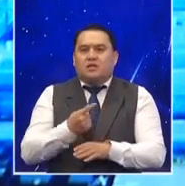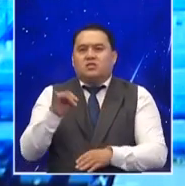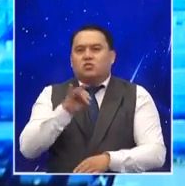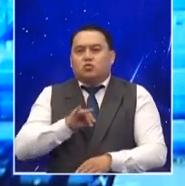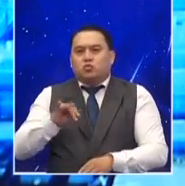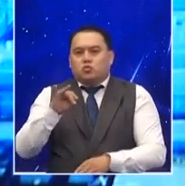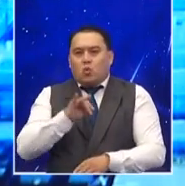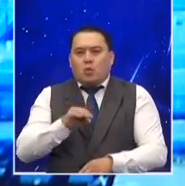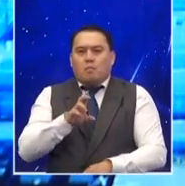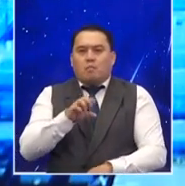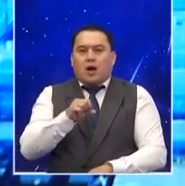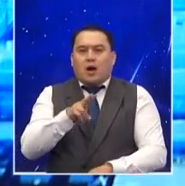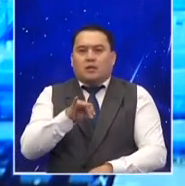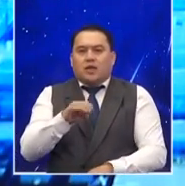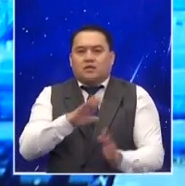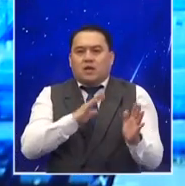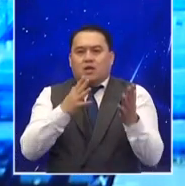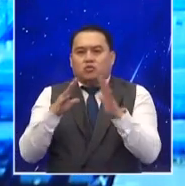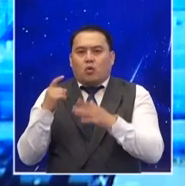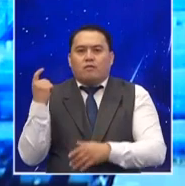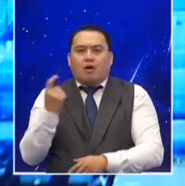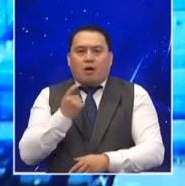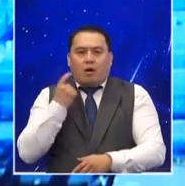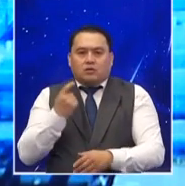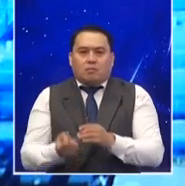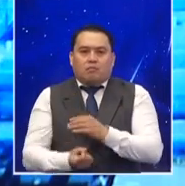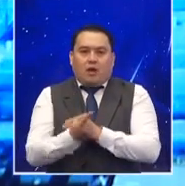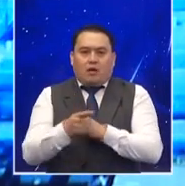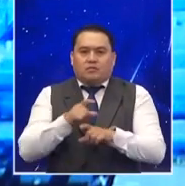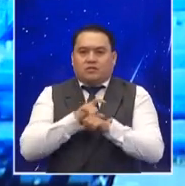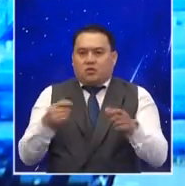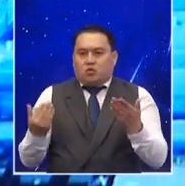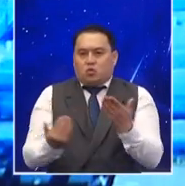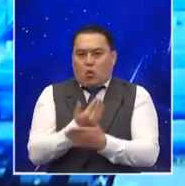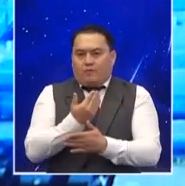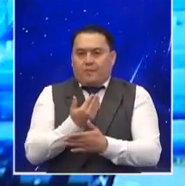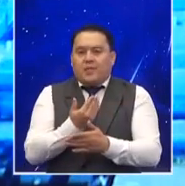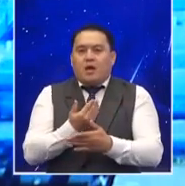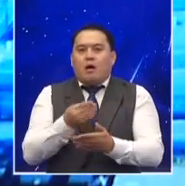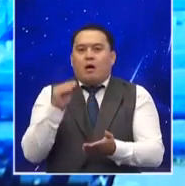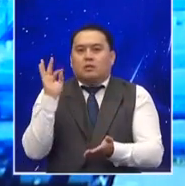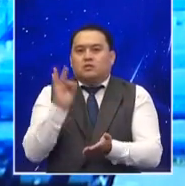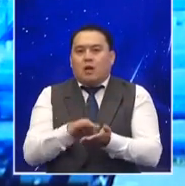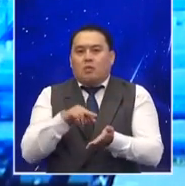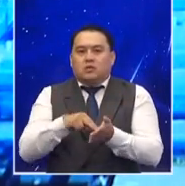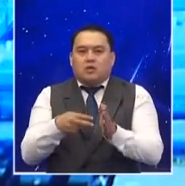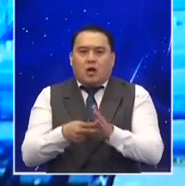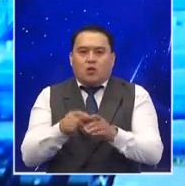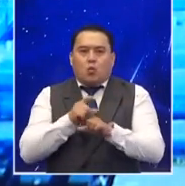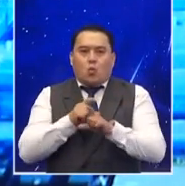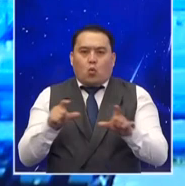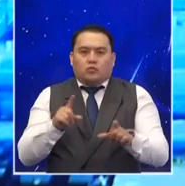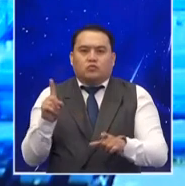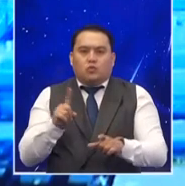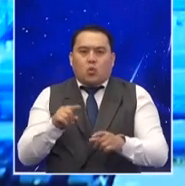полувековую историю у сотрудников Паканасского лесного хозяйства появилось новое здание. О целях и планах учреждения и о